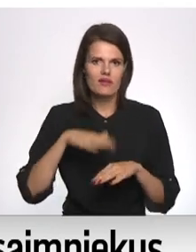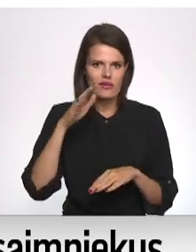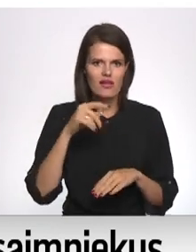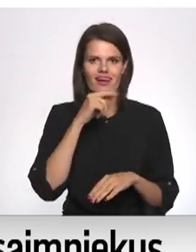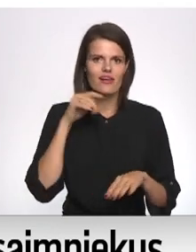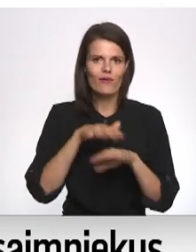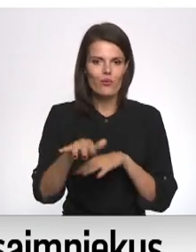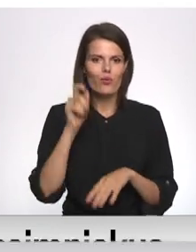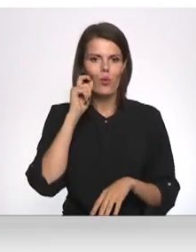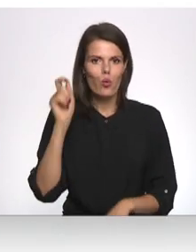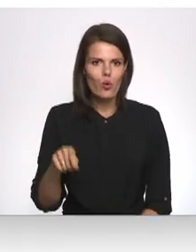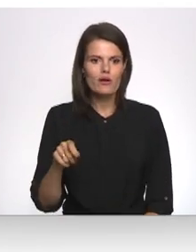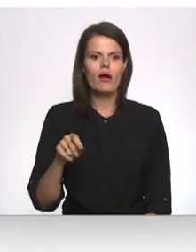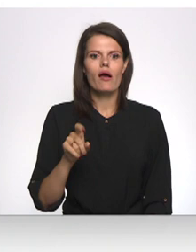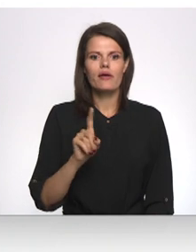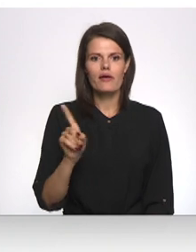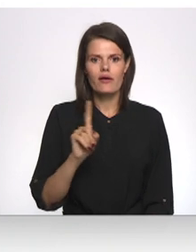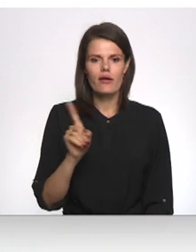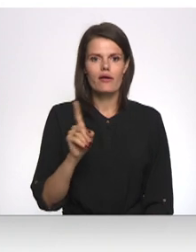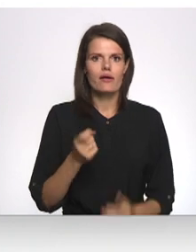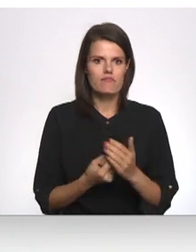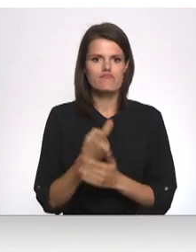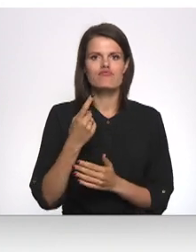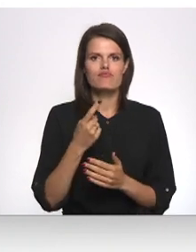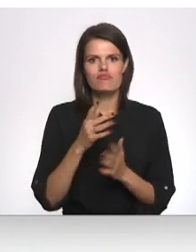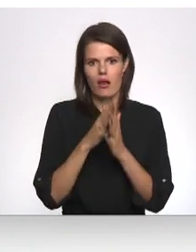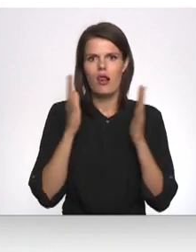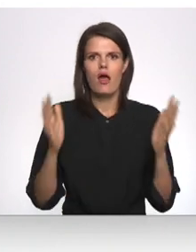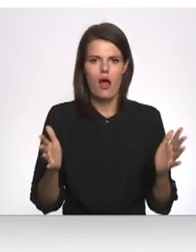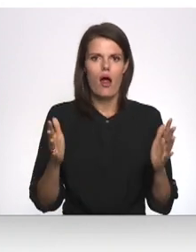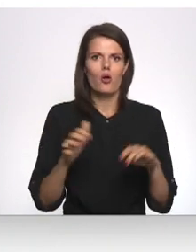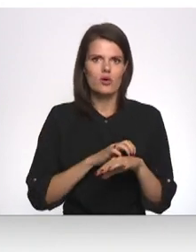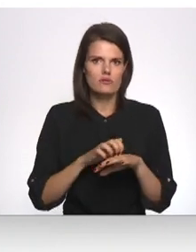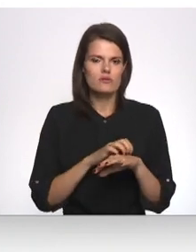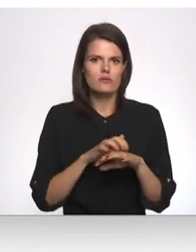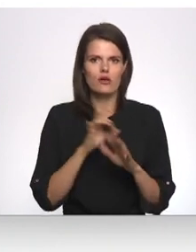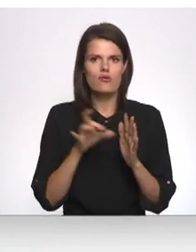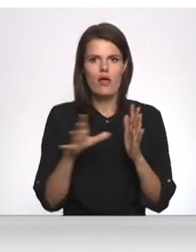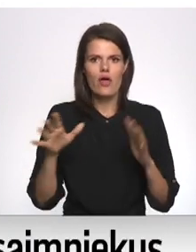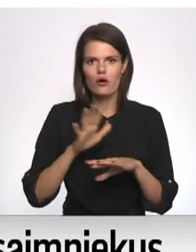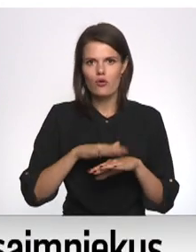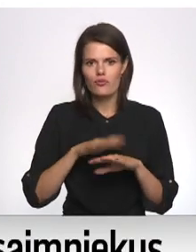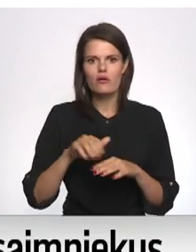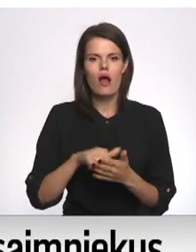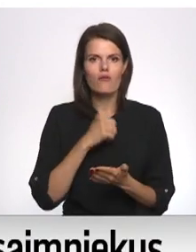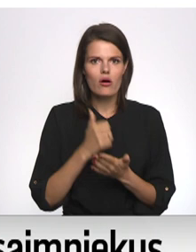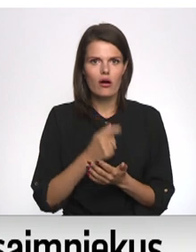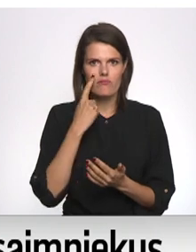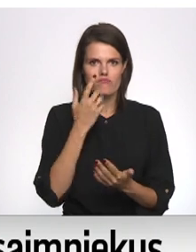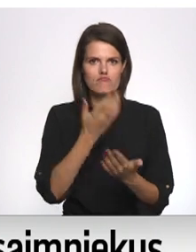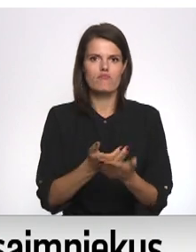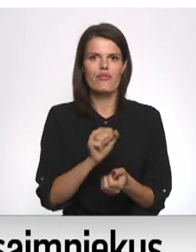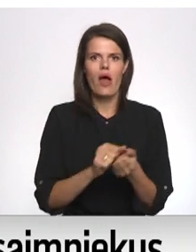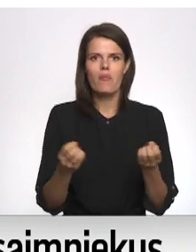Krievijas iebrukums Ukrainā ir izraisījis diezgan lielu stresu energo tirgos, galvenokārt